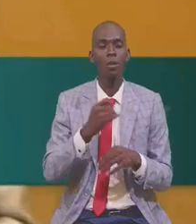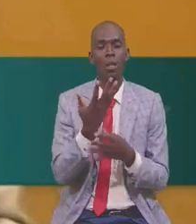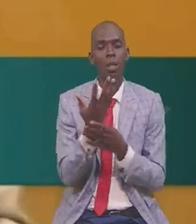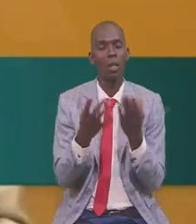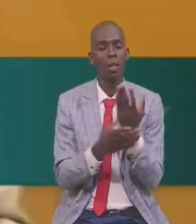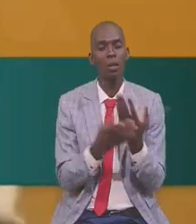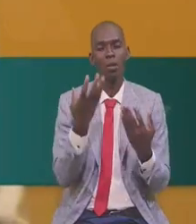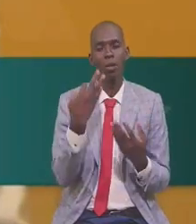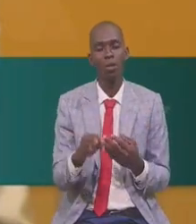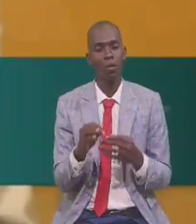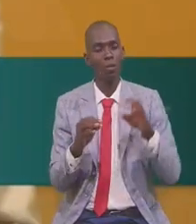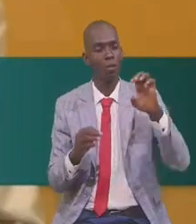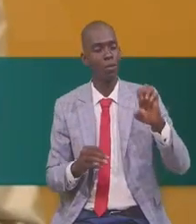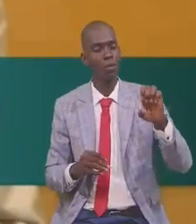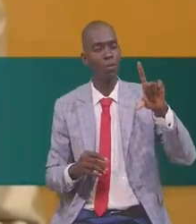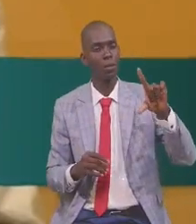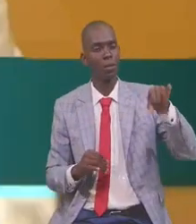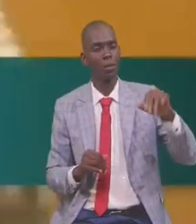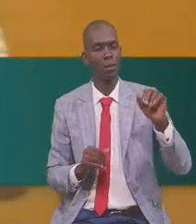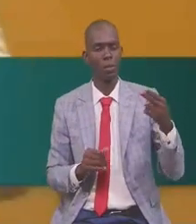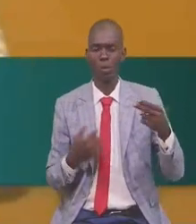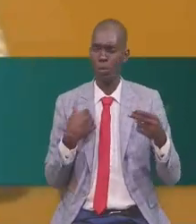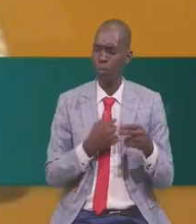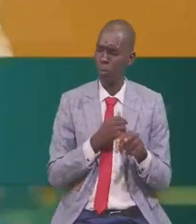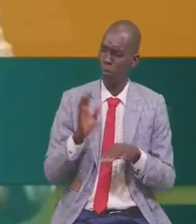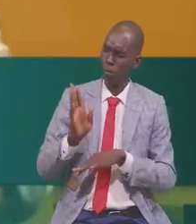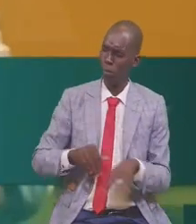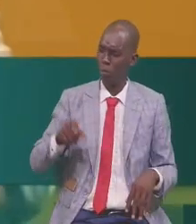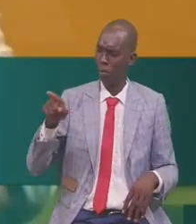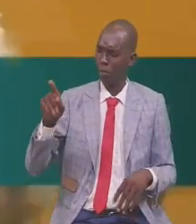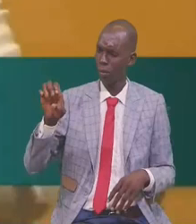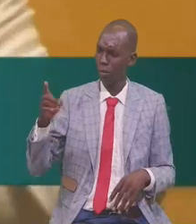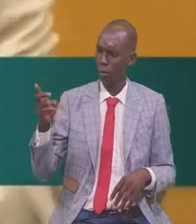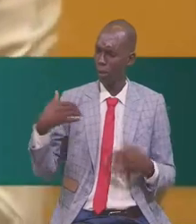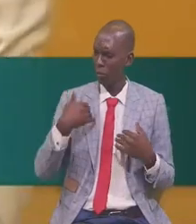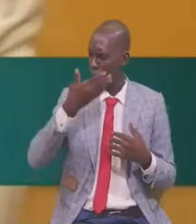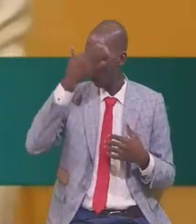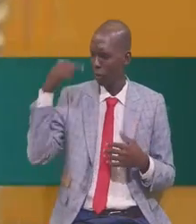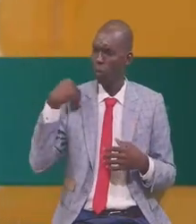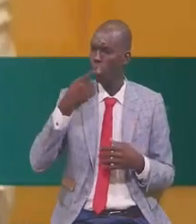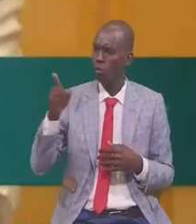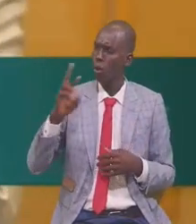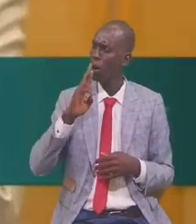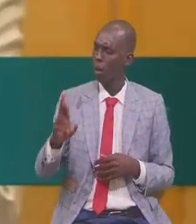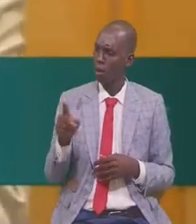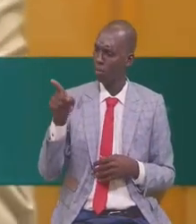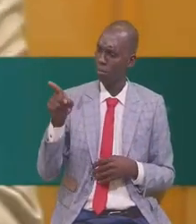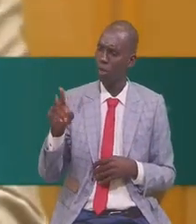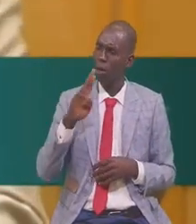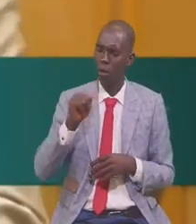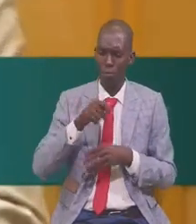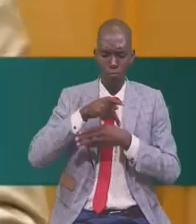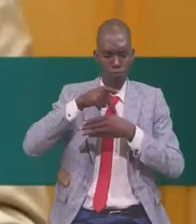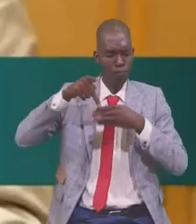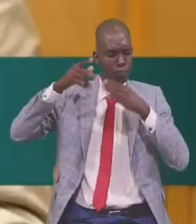d'Élisée. Tu oublies qui tu étais. un homme professionnel, un homme